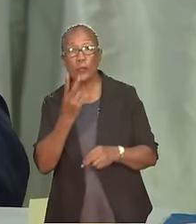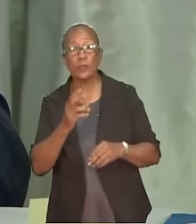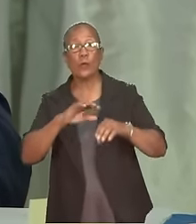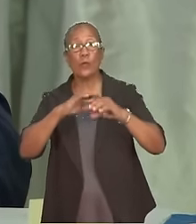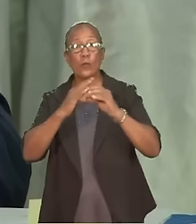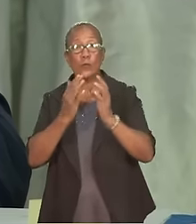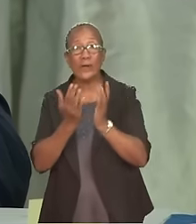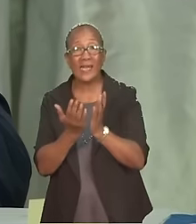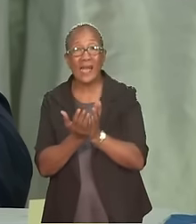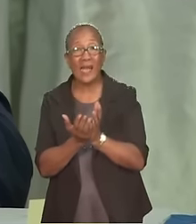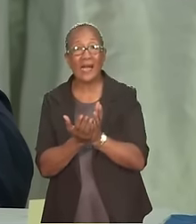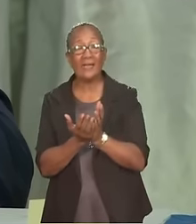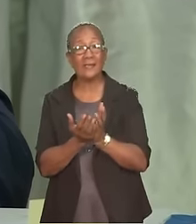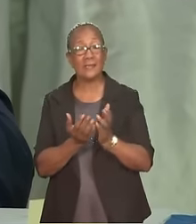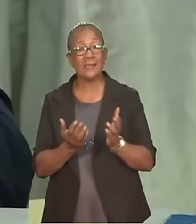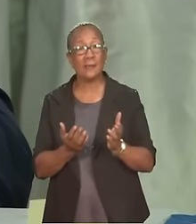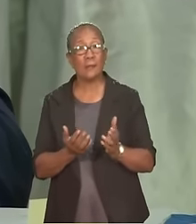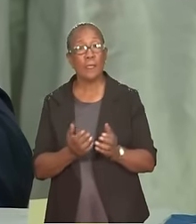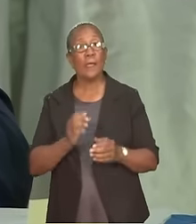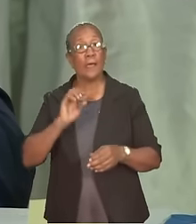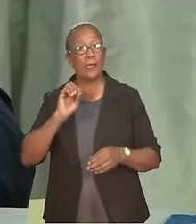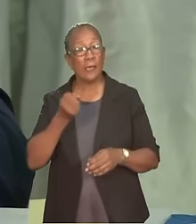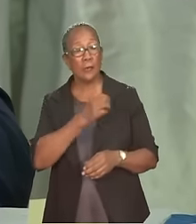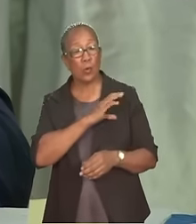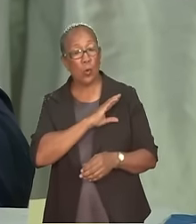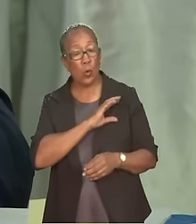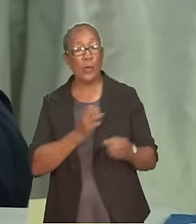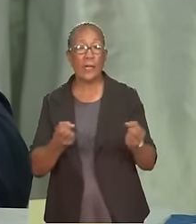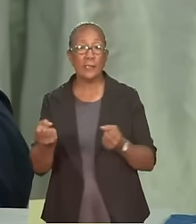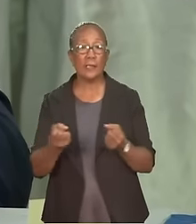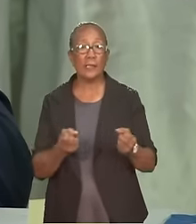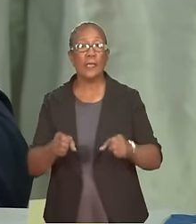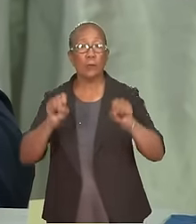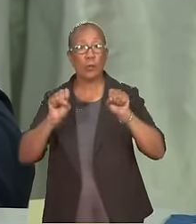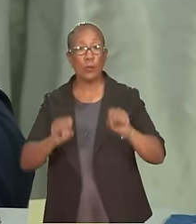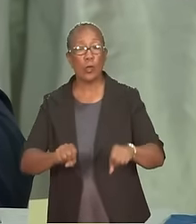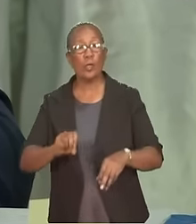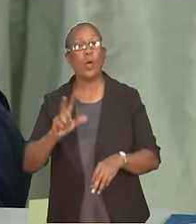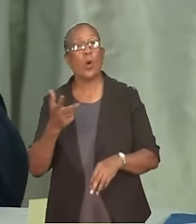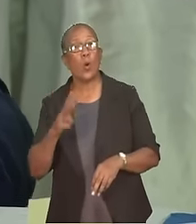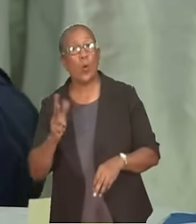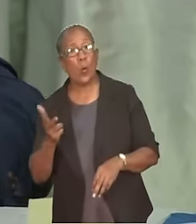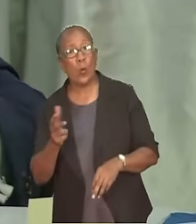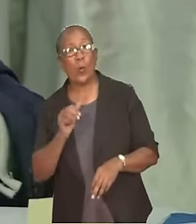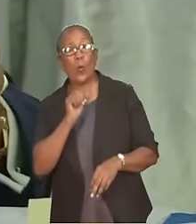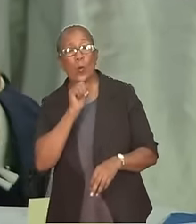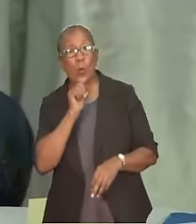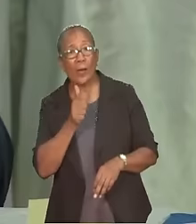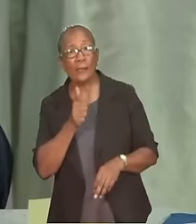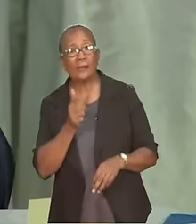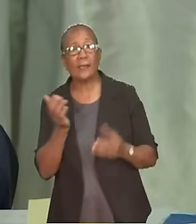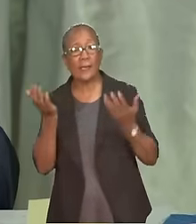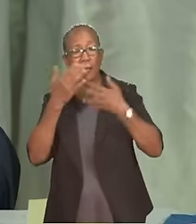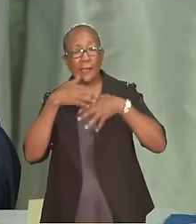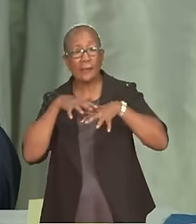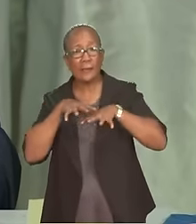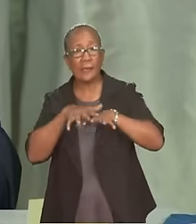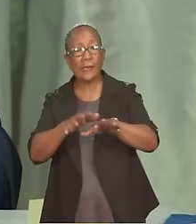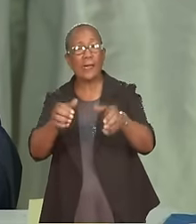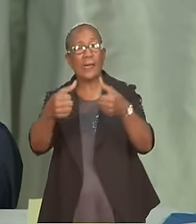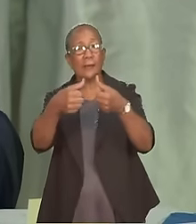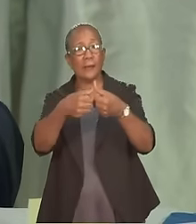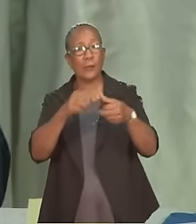en alle zaken die gevraagd worden. Dan kan je ook als regering besluiten welke zijn de zaken die integraal aangepast moeten